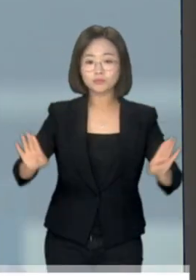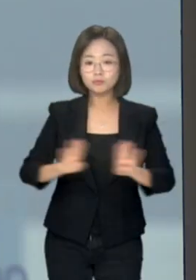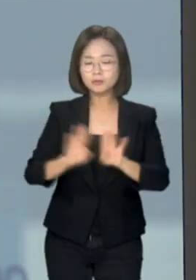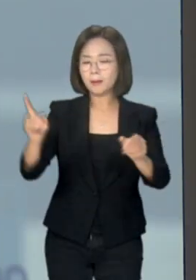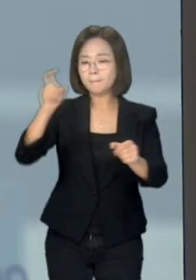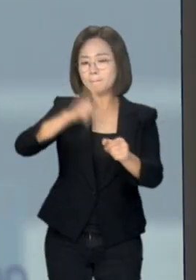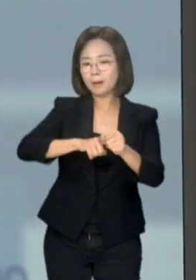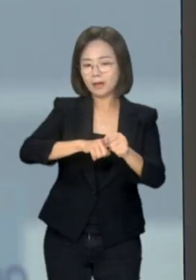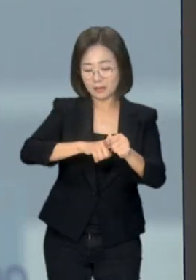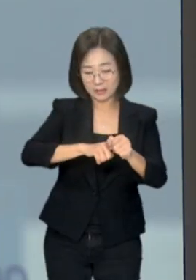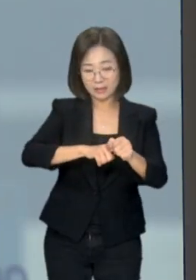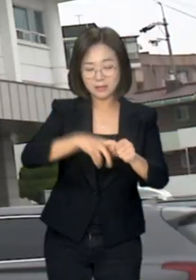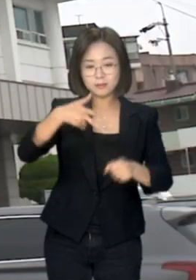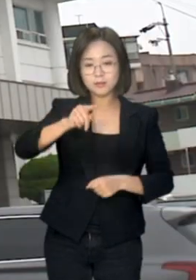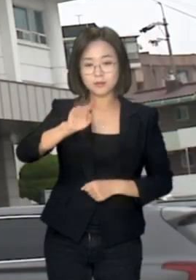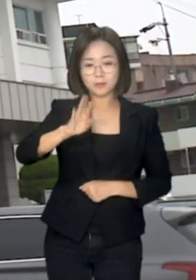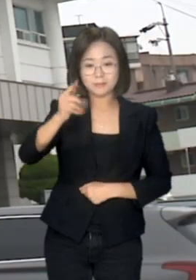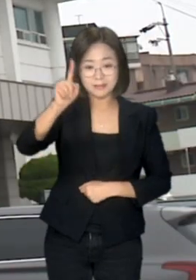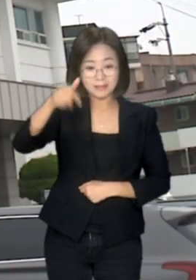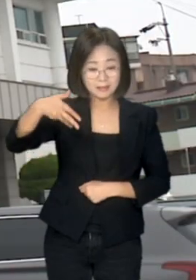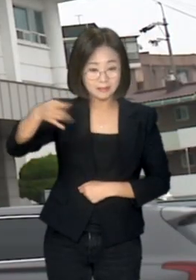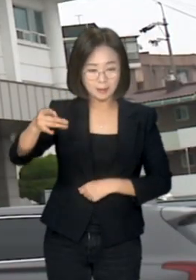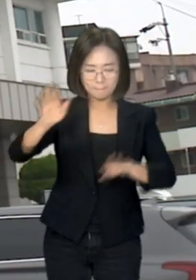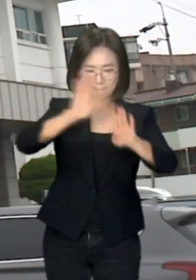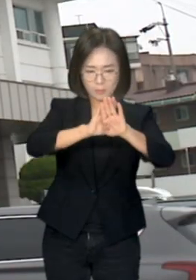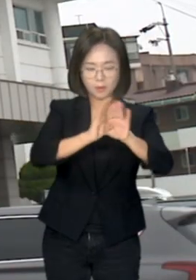접착제를 이용해 스티로폼을 붙이기도 했습니다